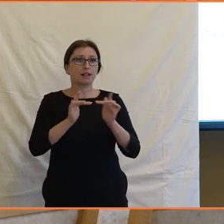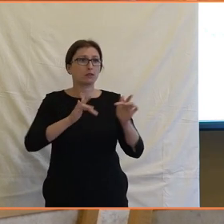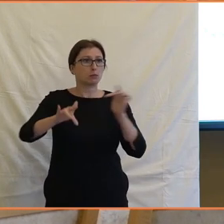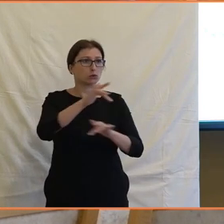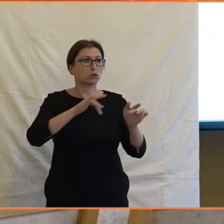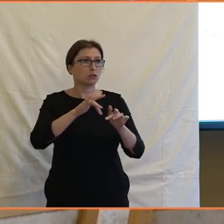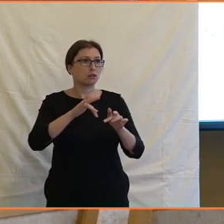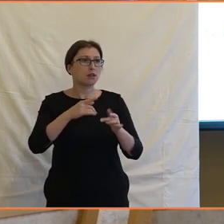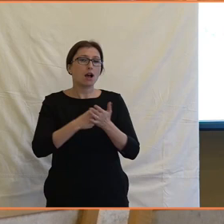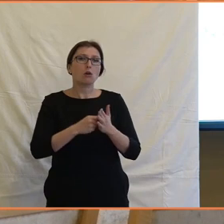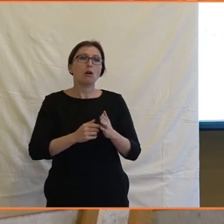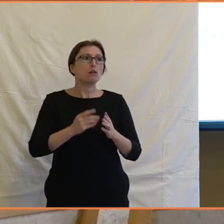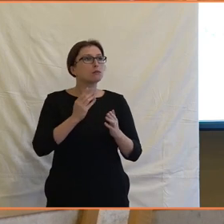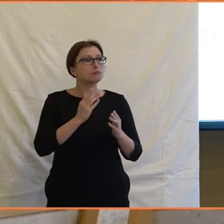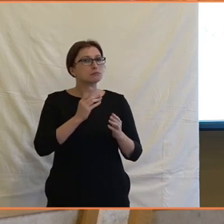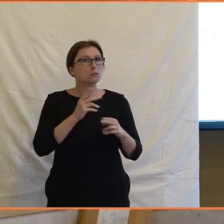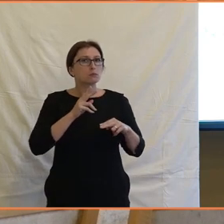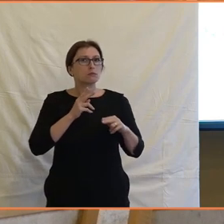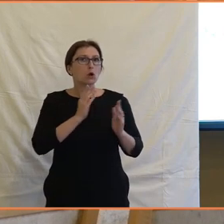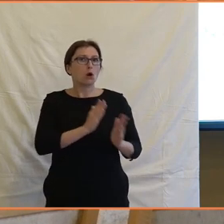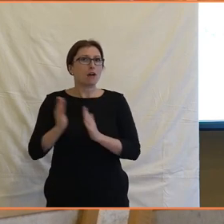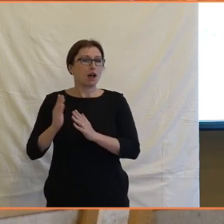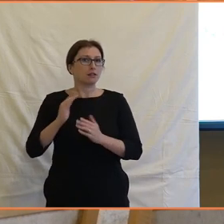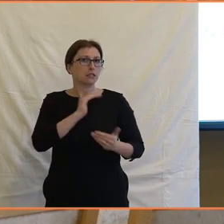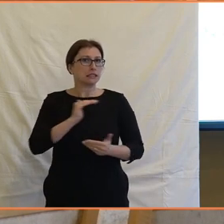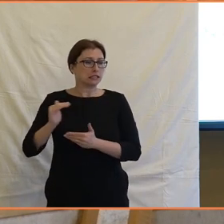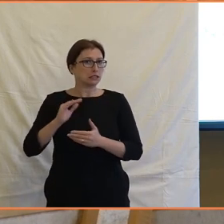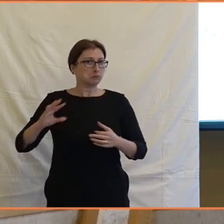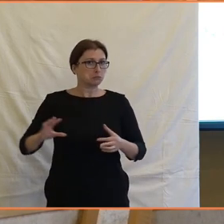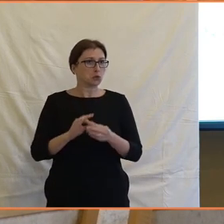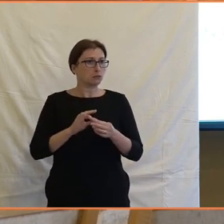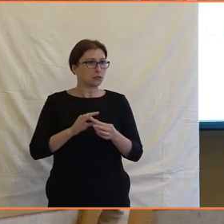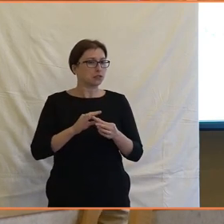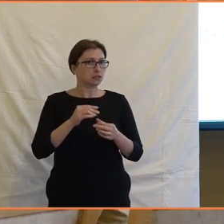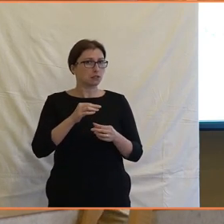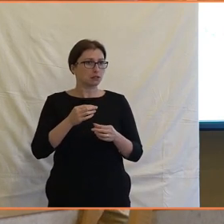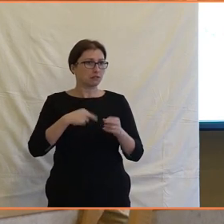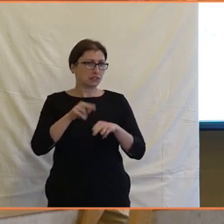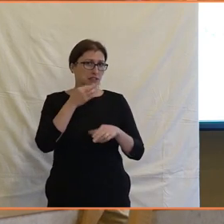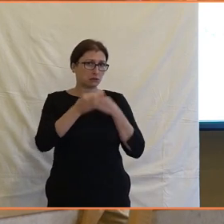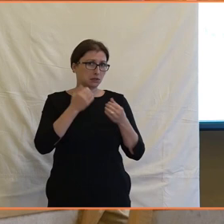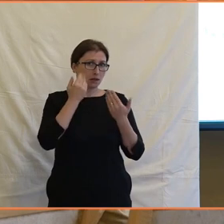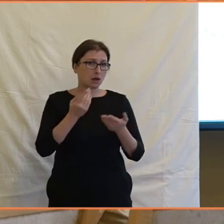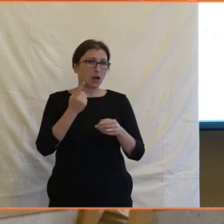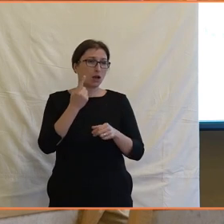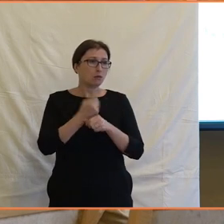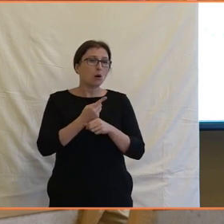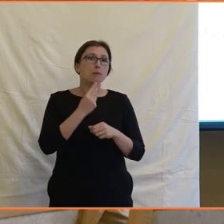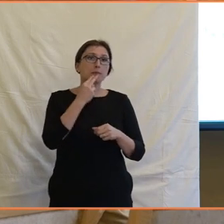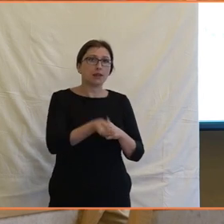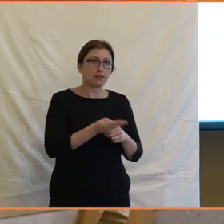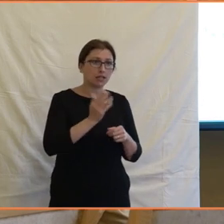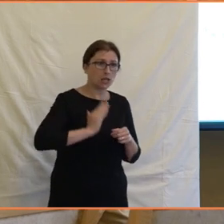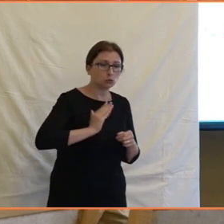psáno k bontonu digitálního využití. No, víc bohužel nevím. Ještě je tady dopsáno. Plivat je neslušné, ale